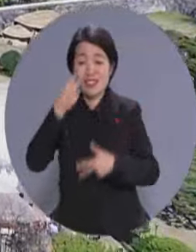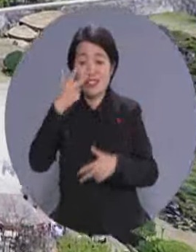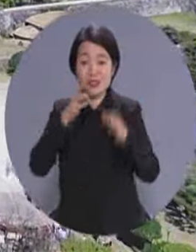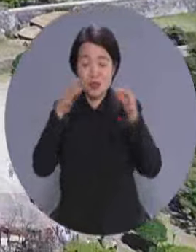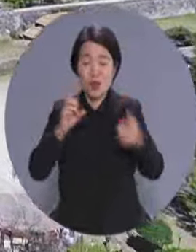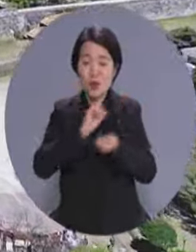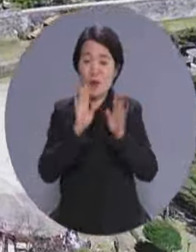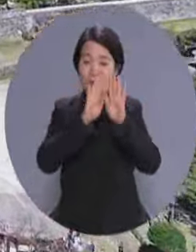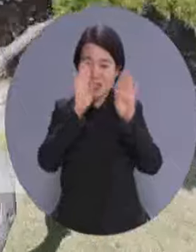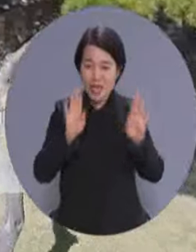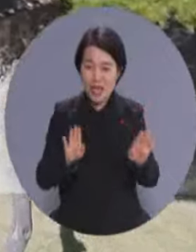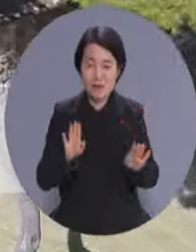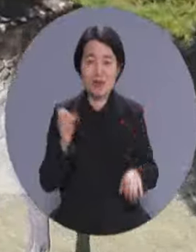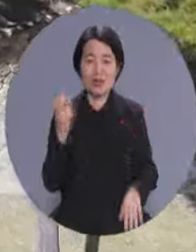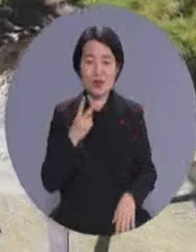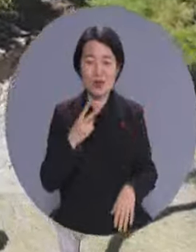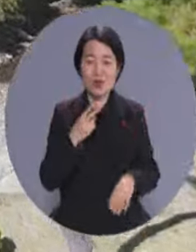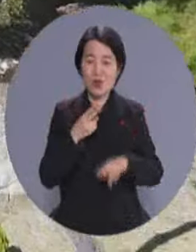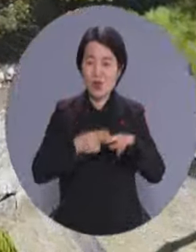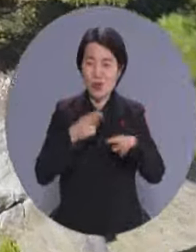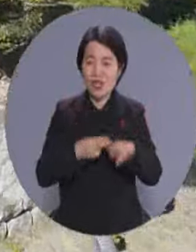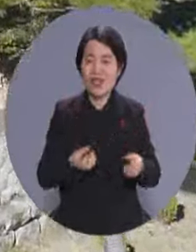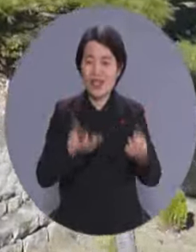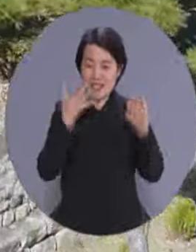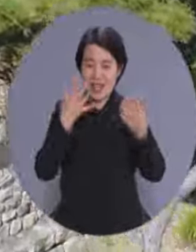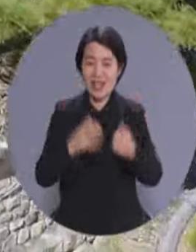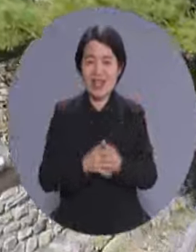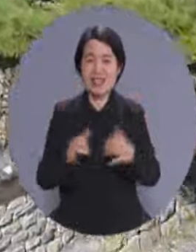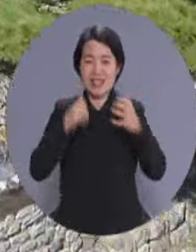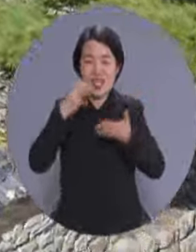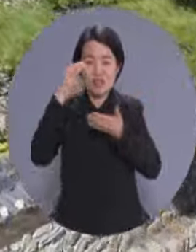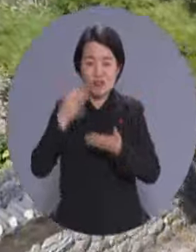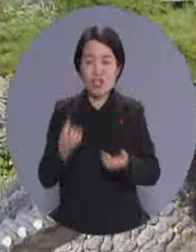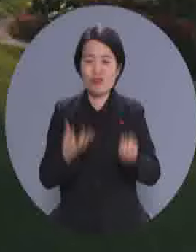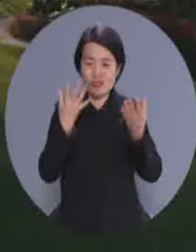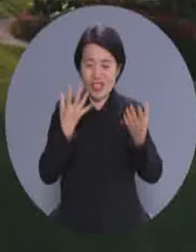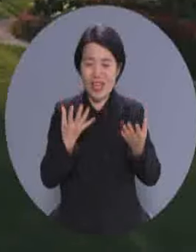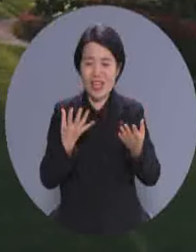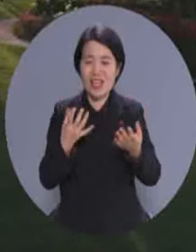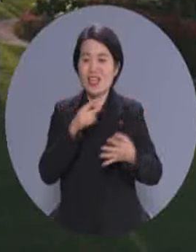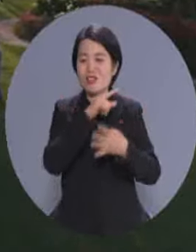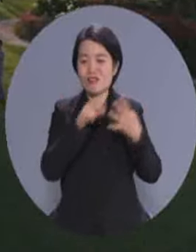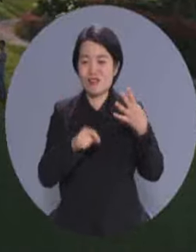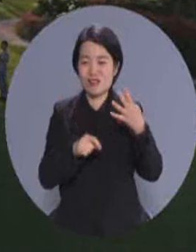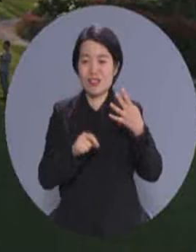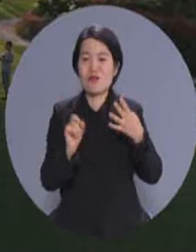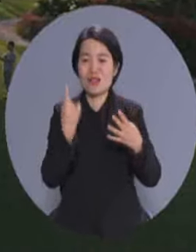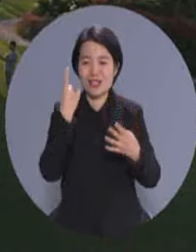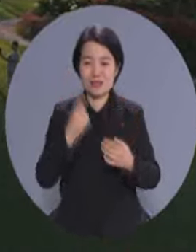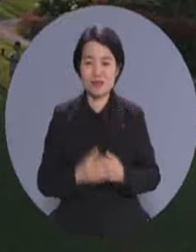열린 정원박람회와 푸드앤아트페스티벌, 세계유산축전 등이 꼽혔습니다.